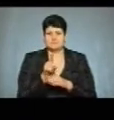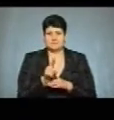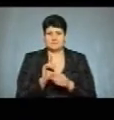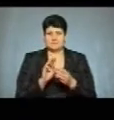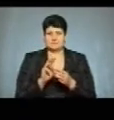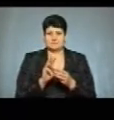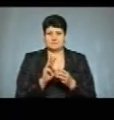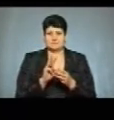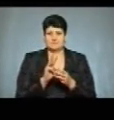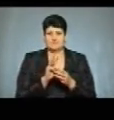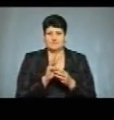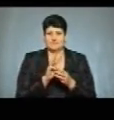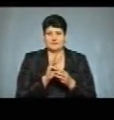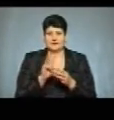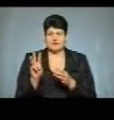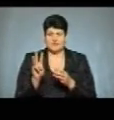«Укрзалізниці».